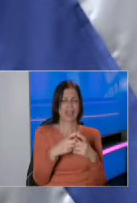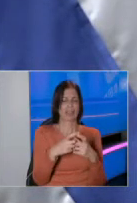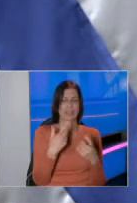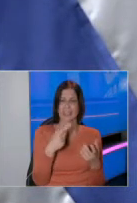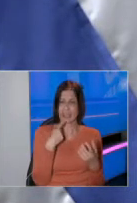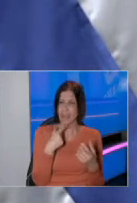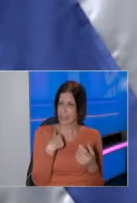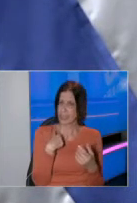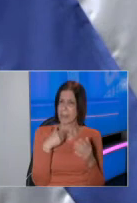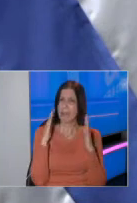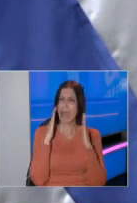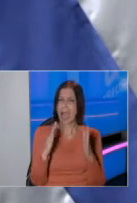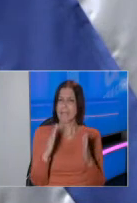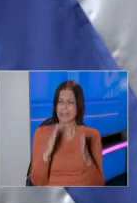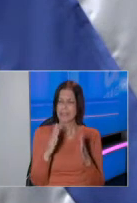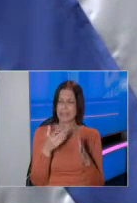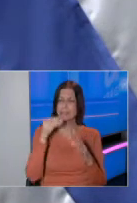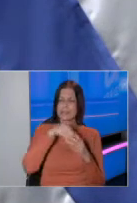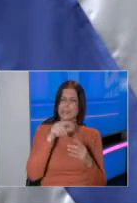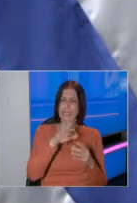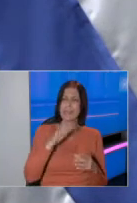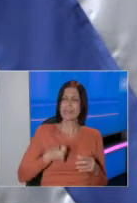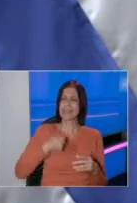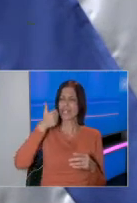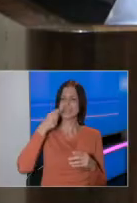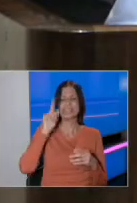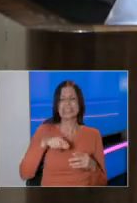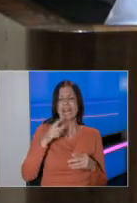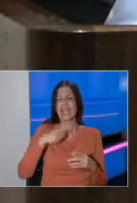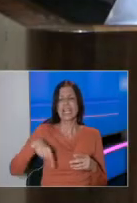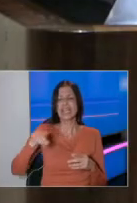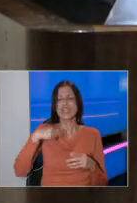דרך אגב, אני מאמין שבפסיפס הזה, גם של הדירקטורים, צריכים להיות כל עם ישראל.